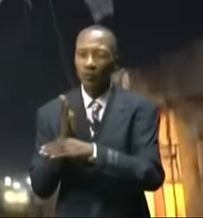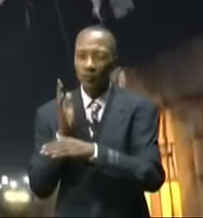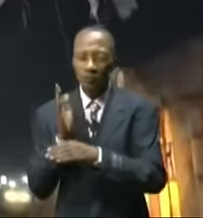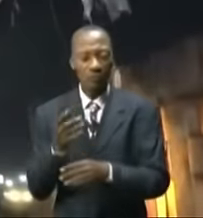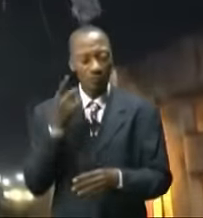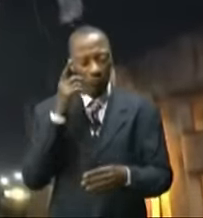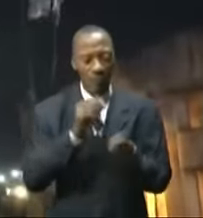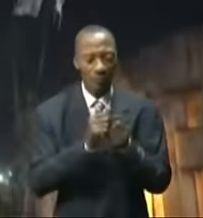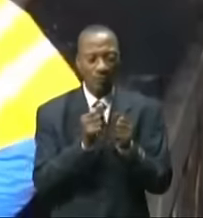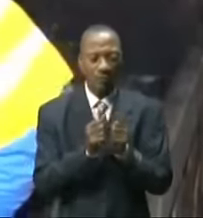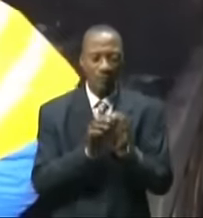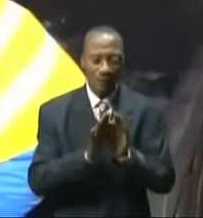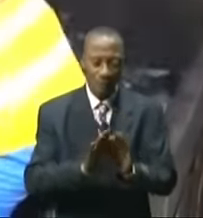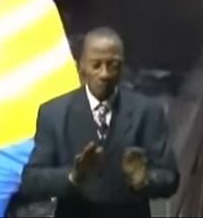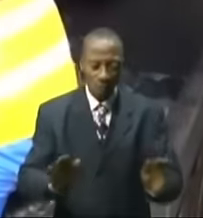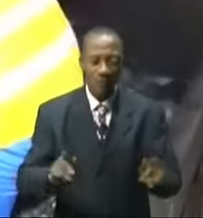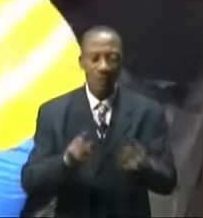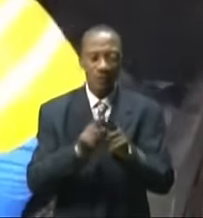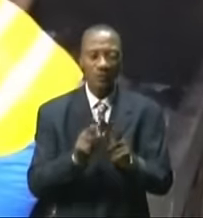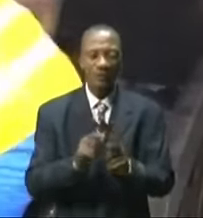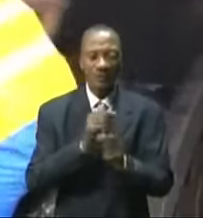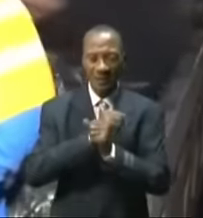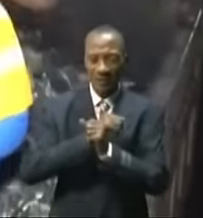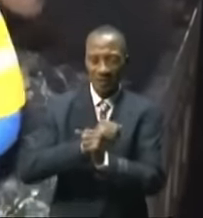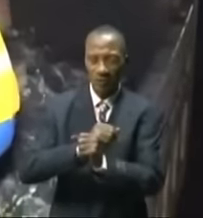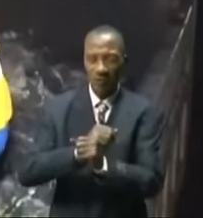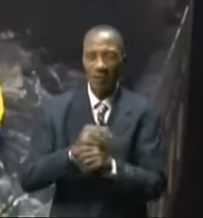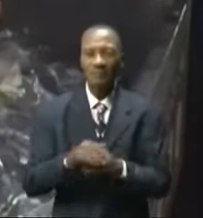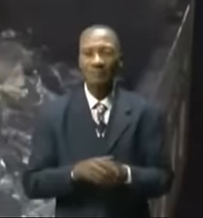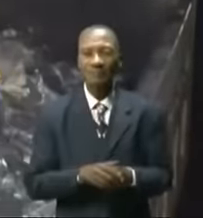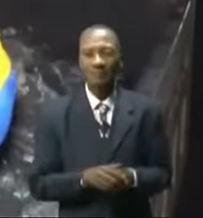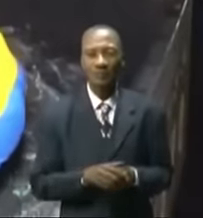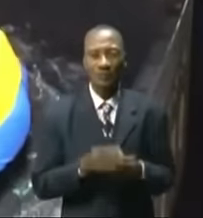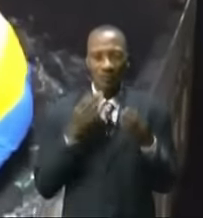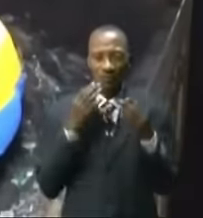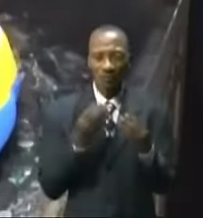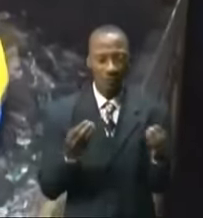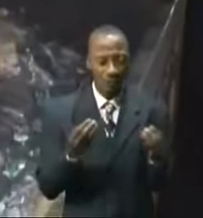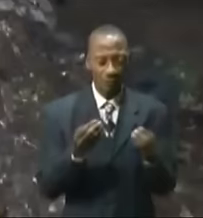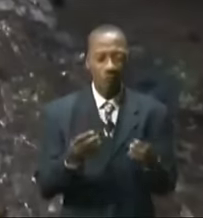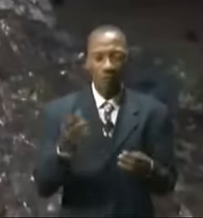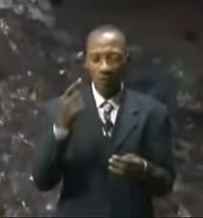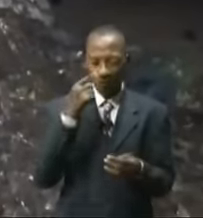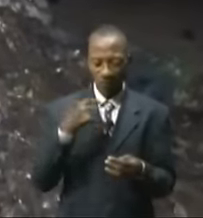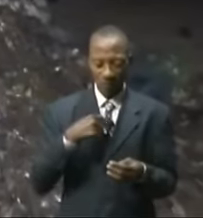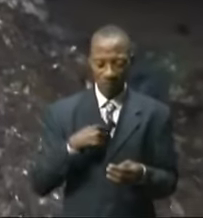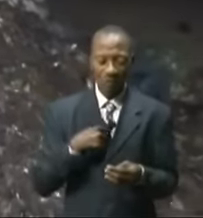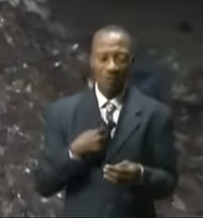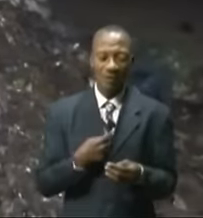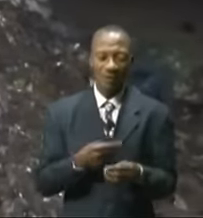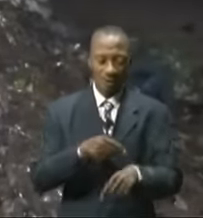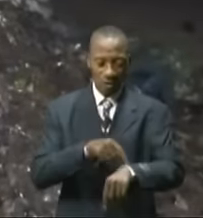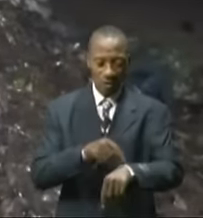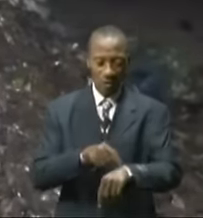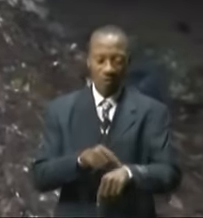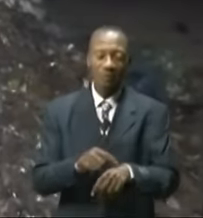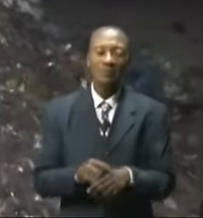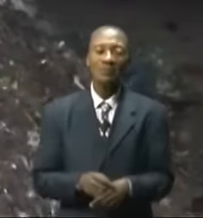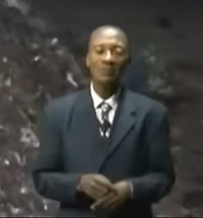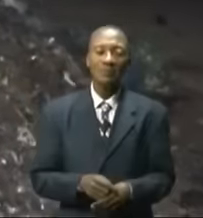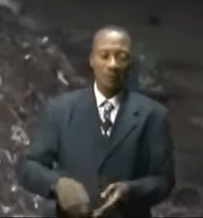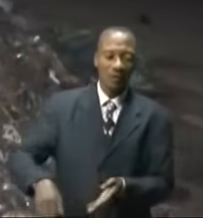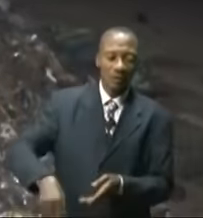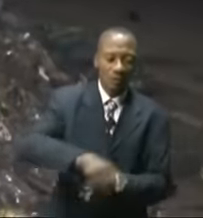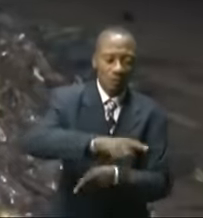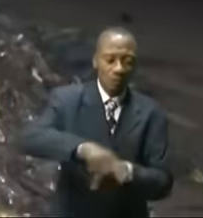sécurité. Alors, raison pour laquelle vous me voyez à 7 heures sur le boulevard Lumumba, dans son tronçon